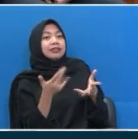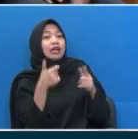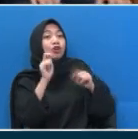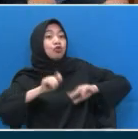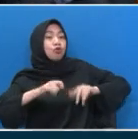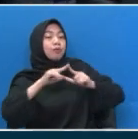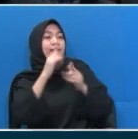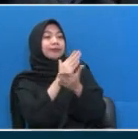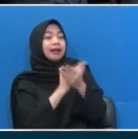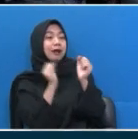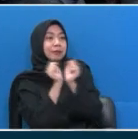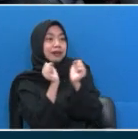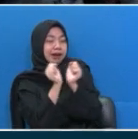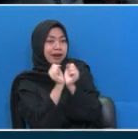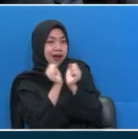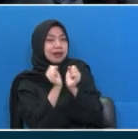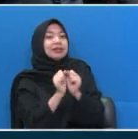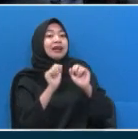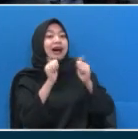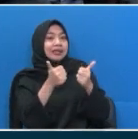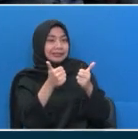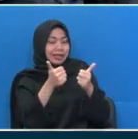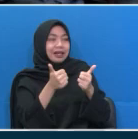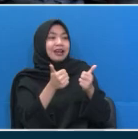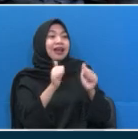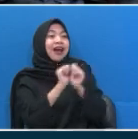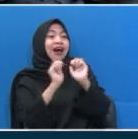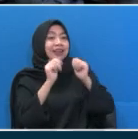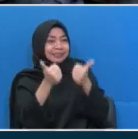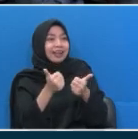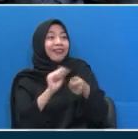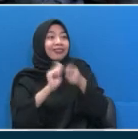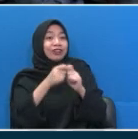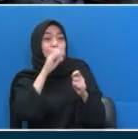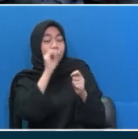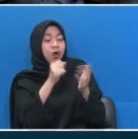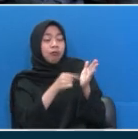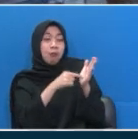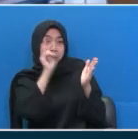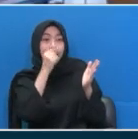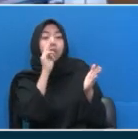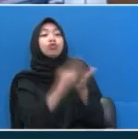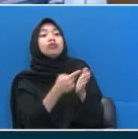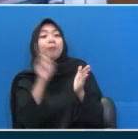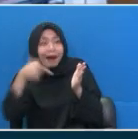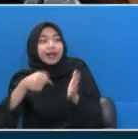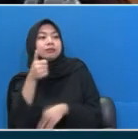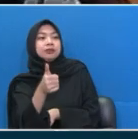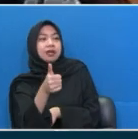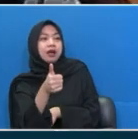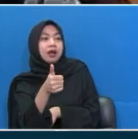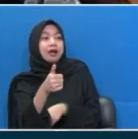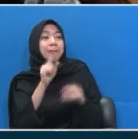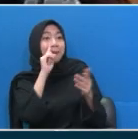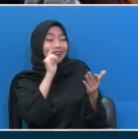pidana hasil tes poligraf ini bisa menjadi bukti bisa menjadi salah satu alat bukti ya bersama dengan alat bukti yang lain